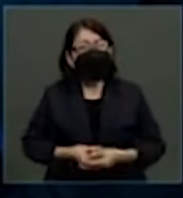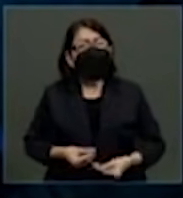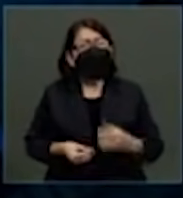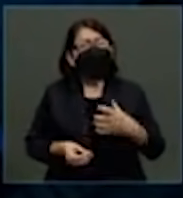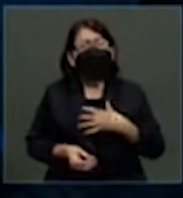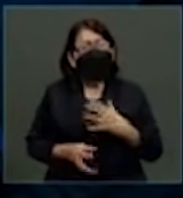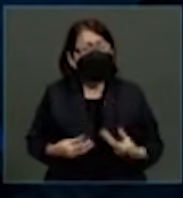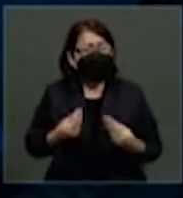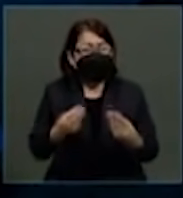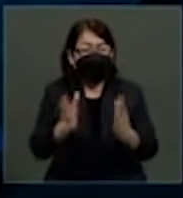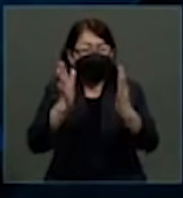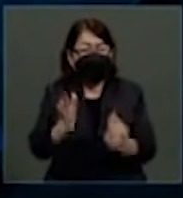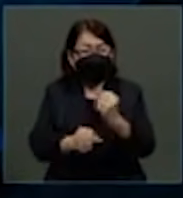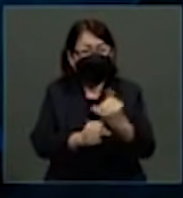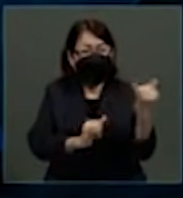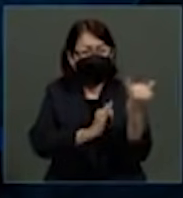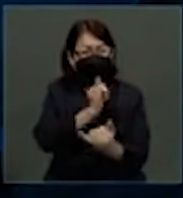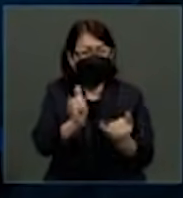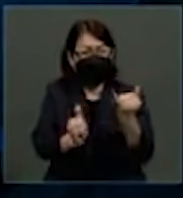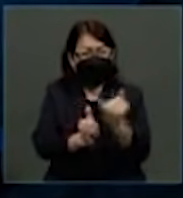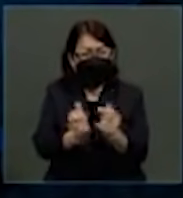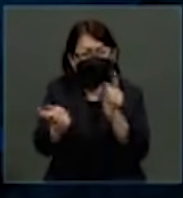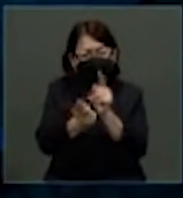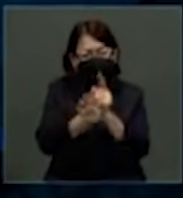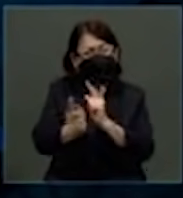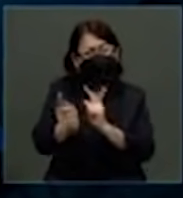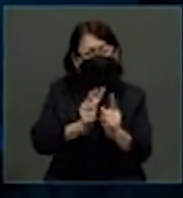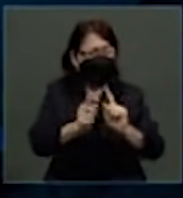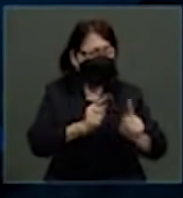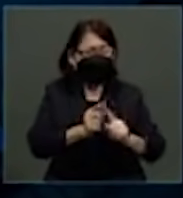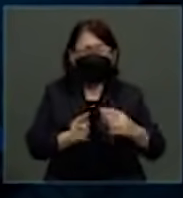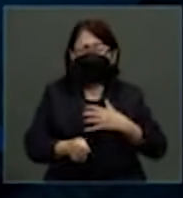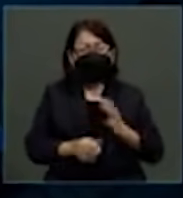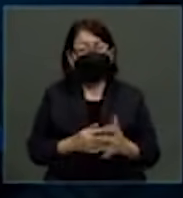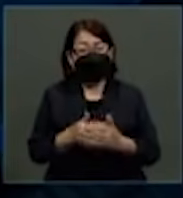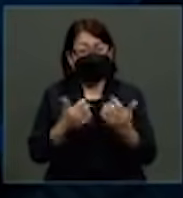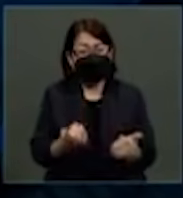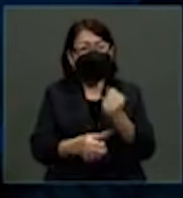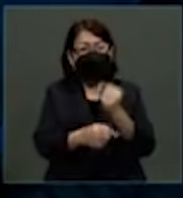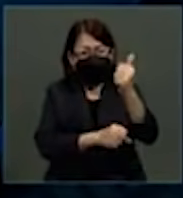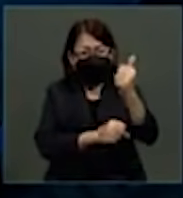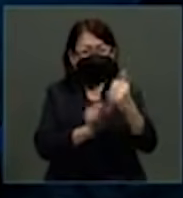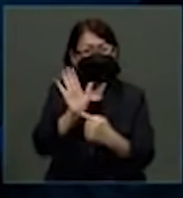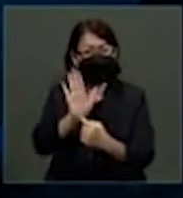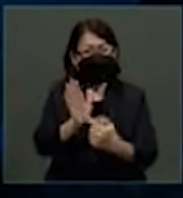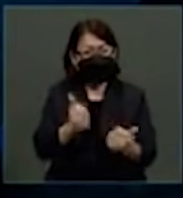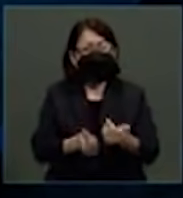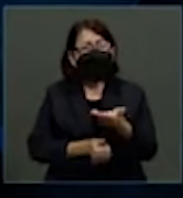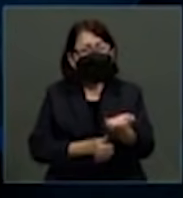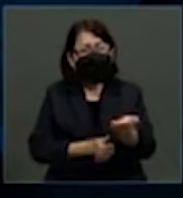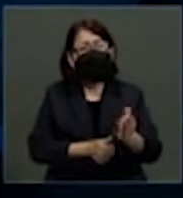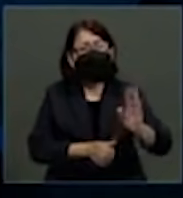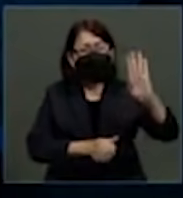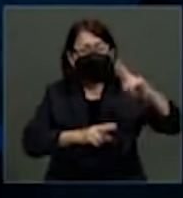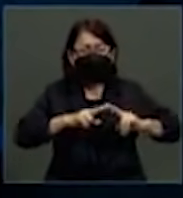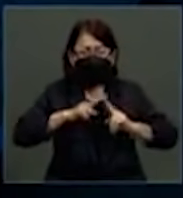จุดประสงค์ของคณะที่ปรึกษาที่ได้ให้มาก็คือเรื่องของการลดการเคลื่อนย้ายลดการติดต่อของบุคคล